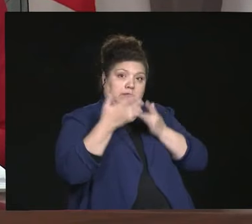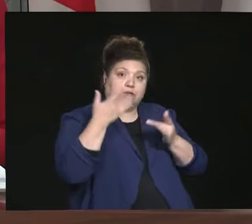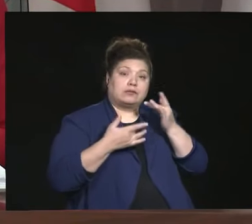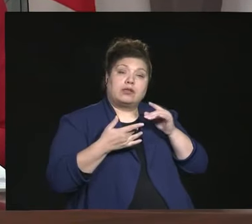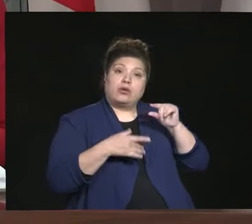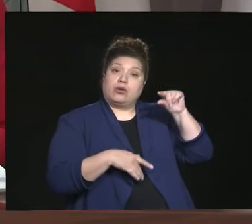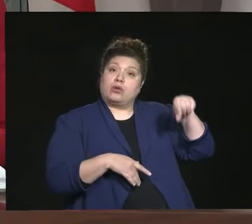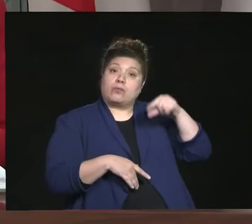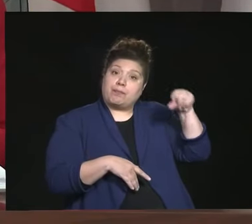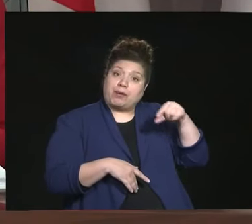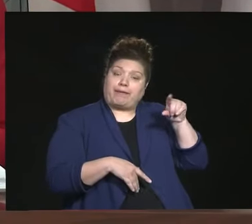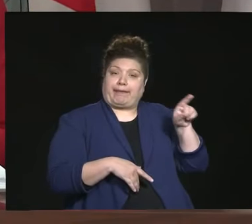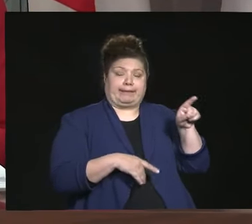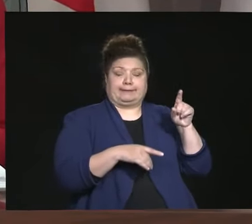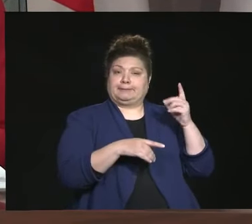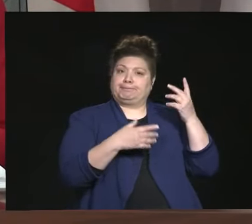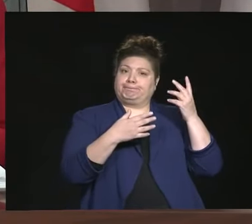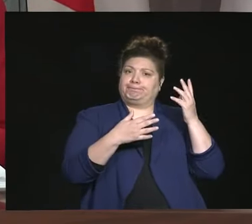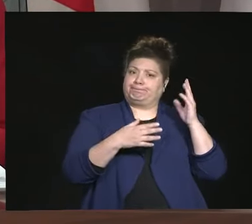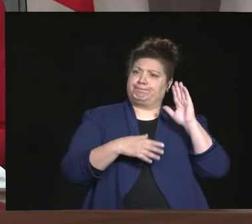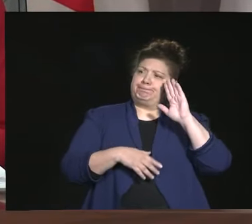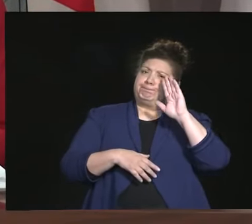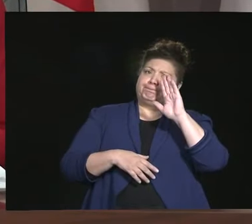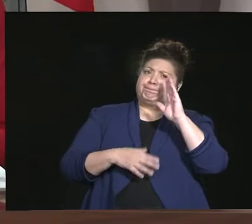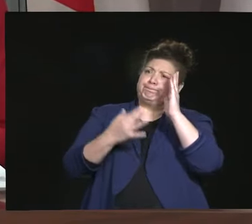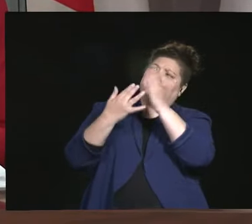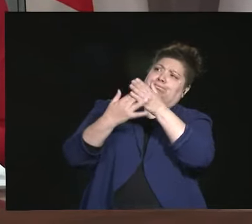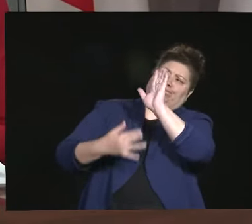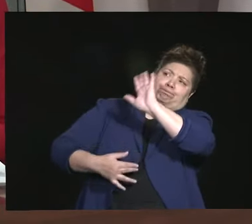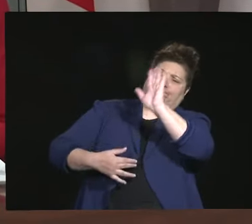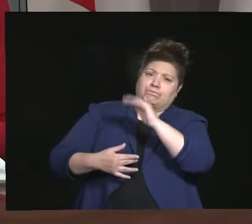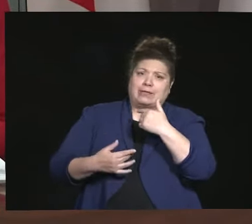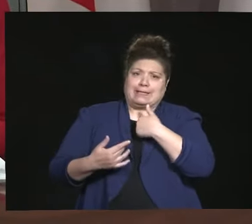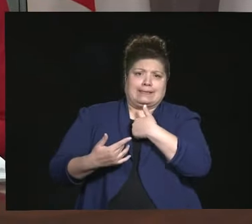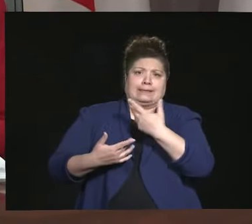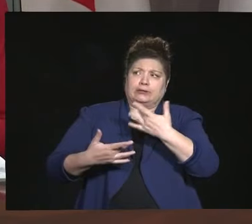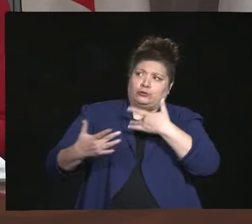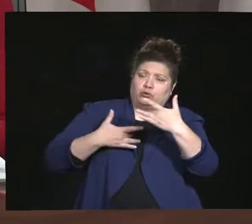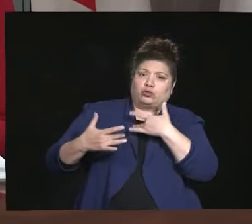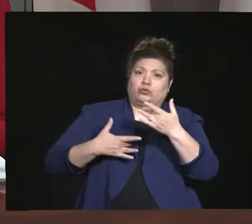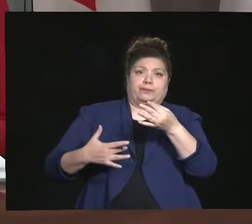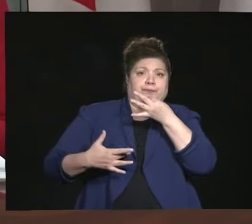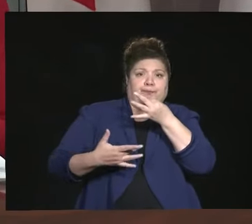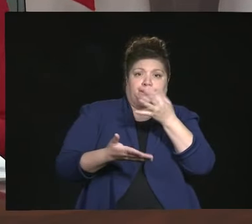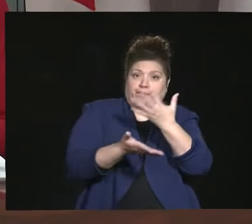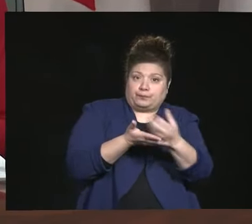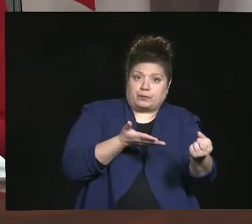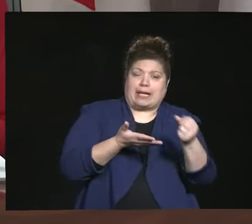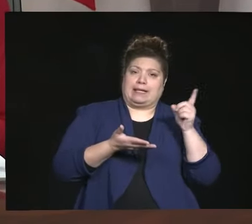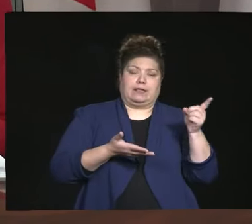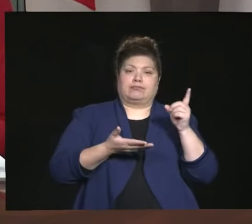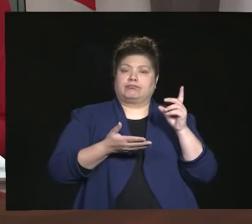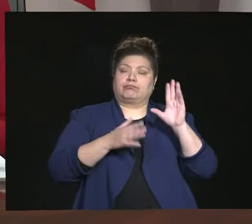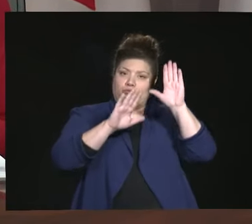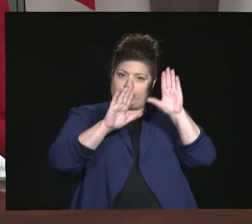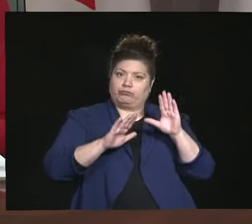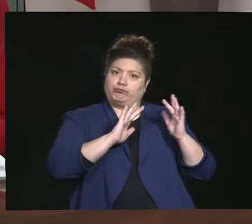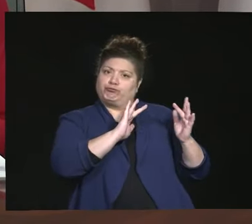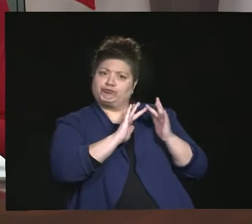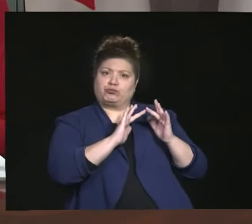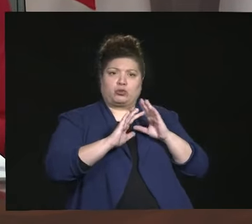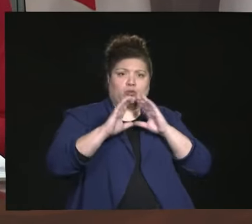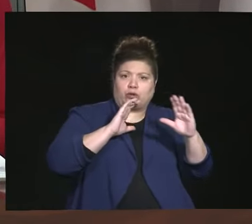avec le fédéral. Je veux remercier le Premier ministre Ford qui a aussi nous aidé en